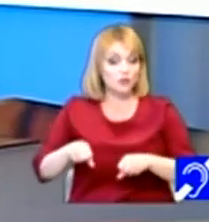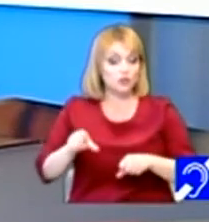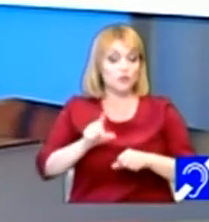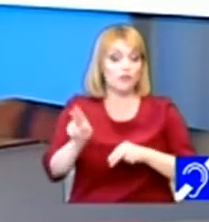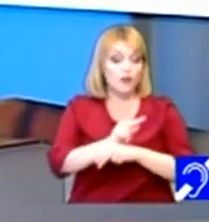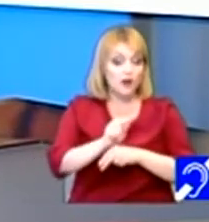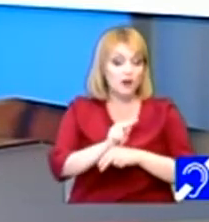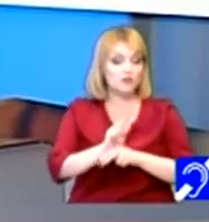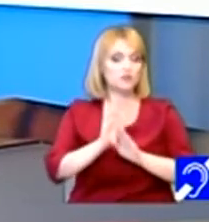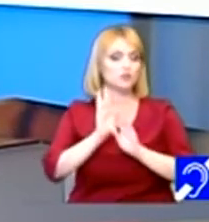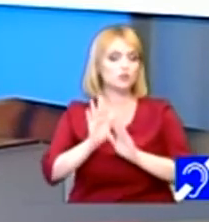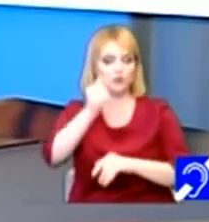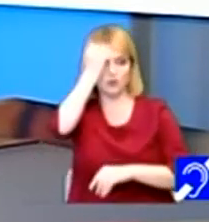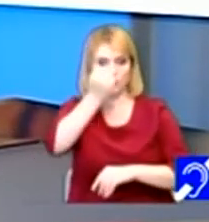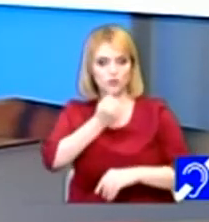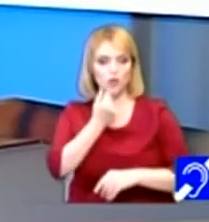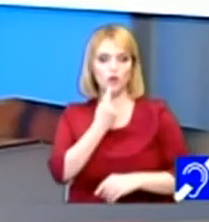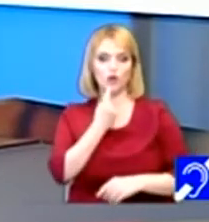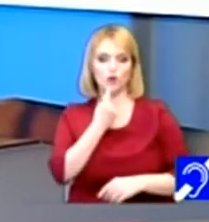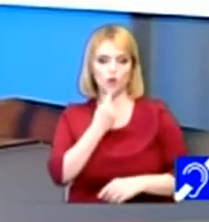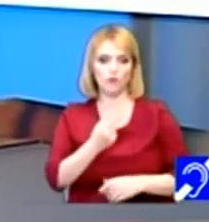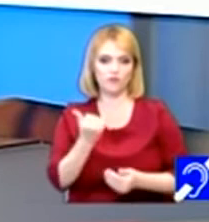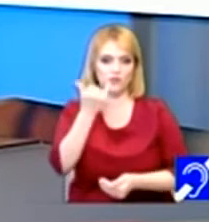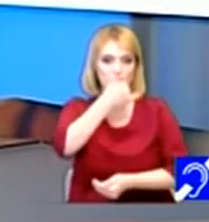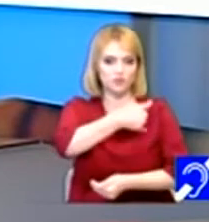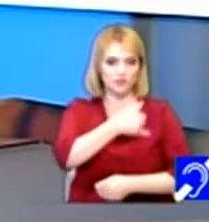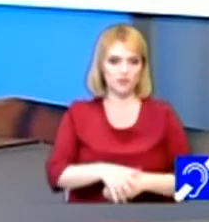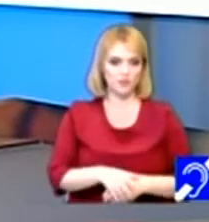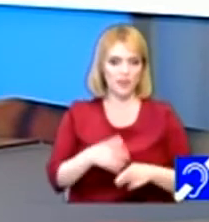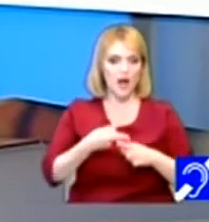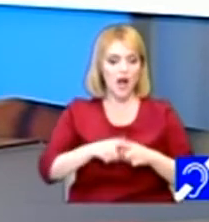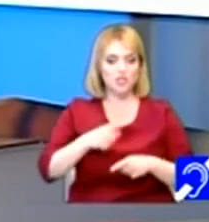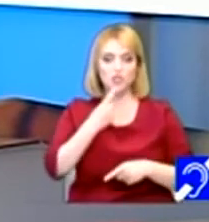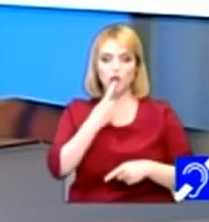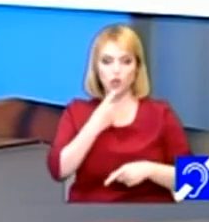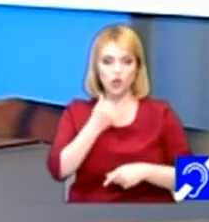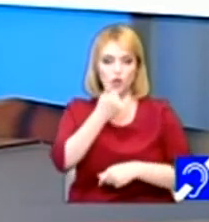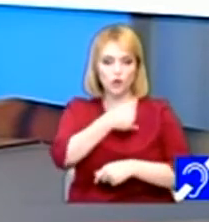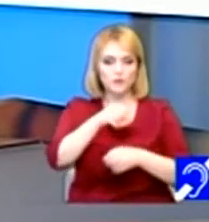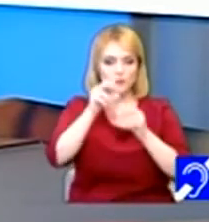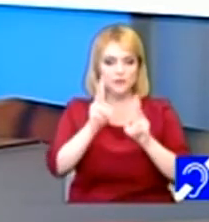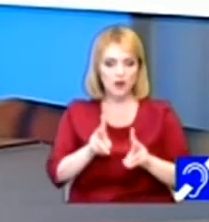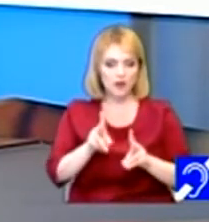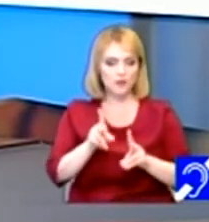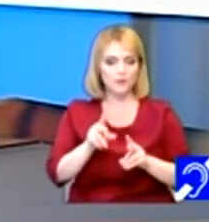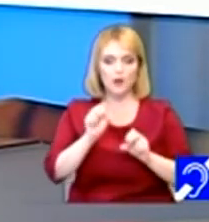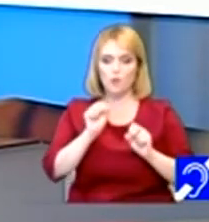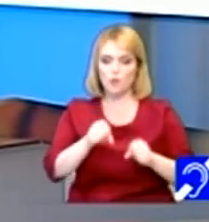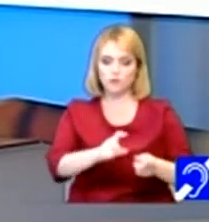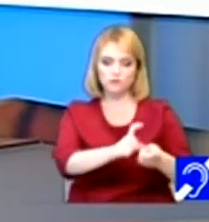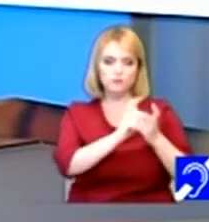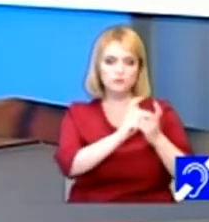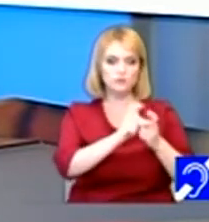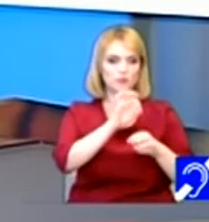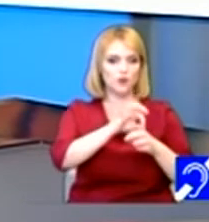vindeca este tratamentul cu plasmă convalescentă. Aceasta conține anticorpi ce pot lupta cu virusul, dar stocurile din spitale sunt tot mai